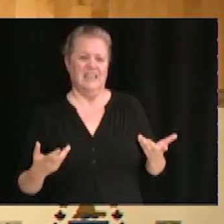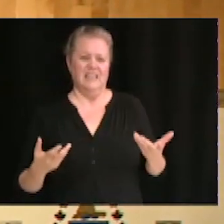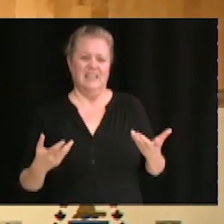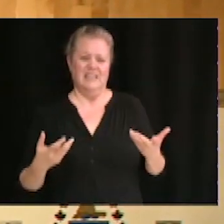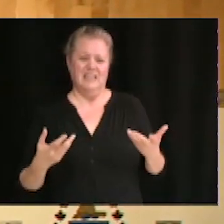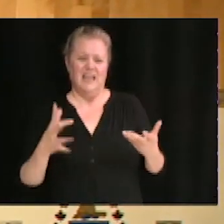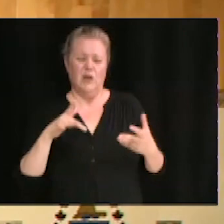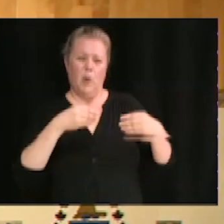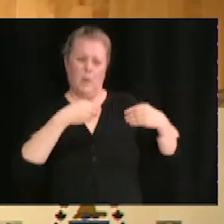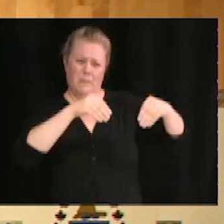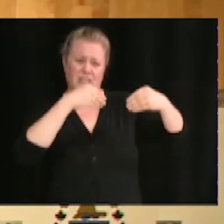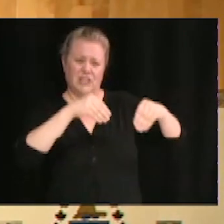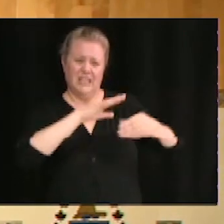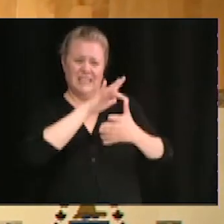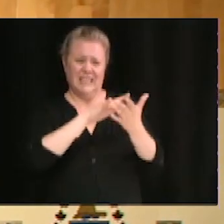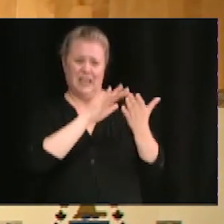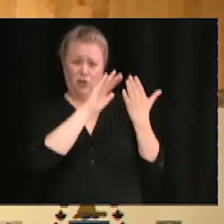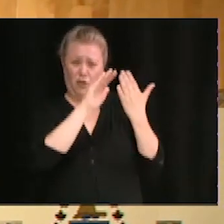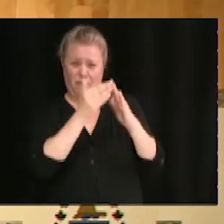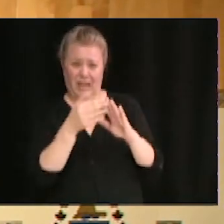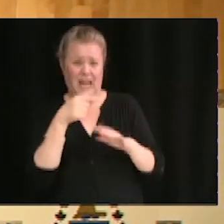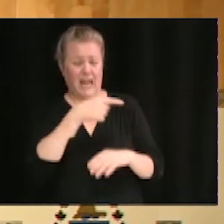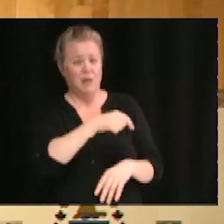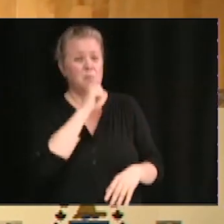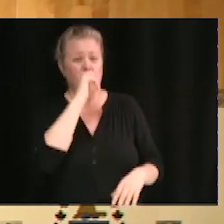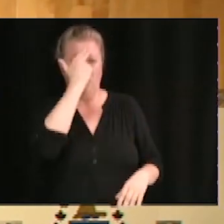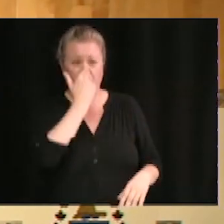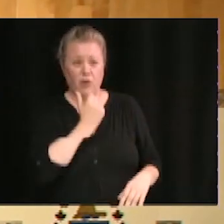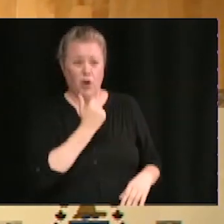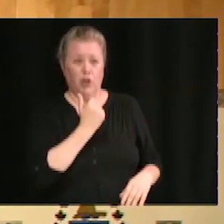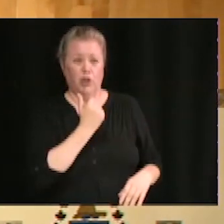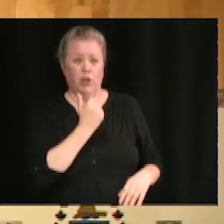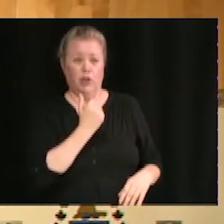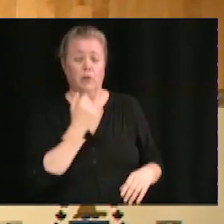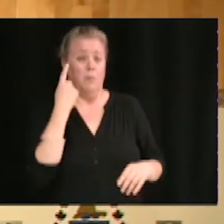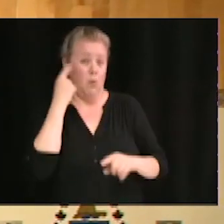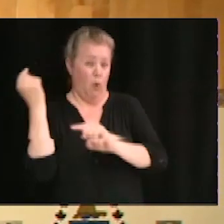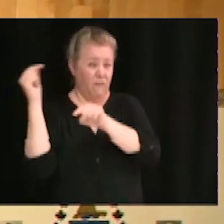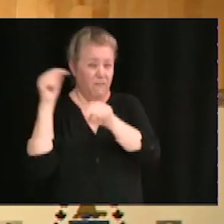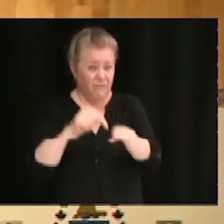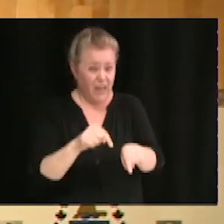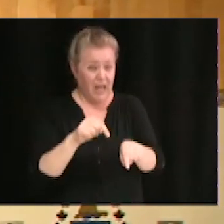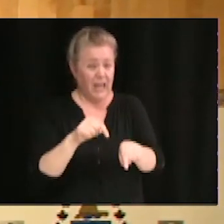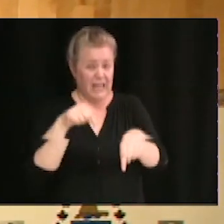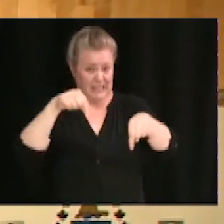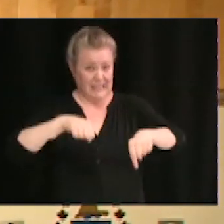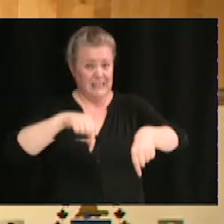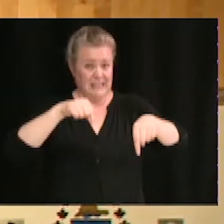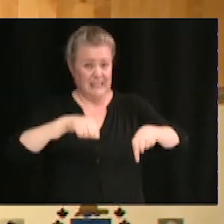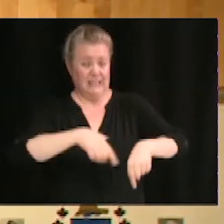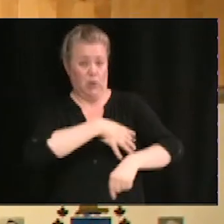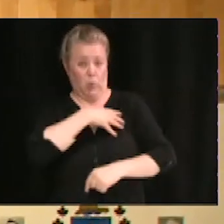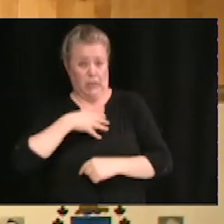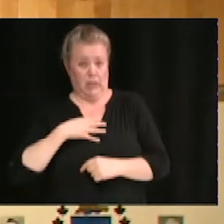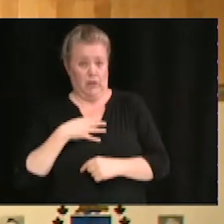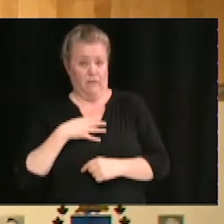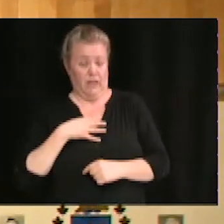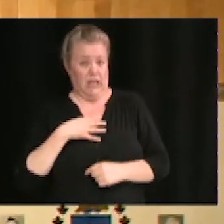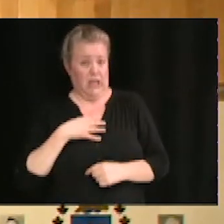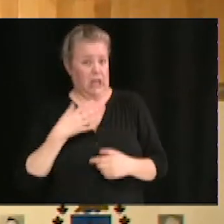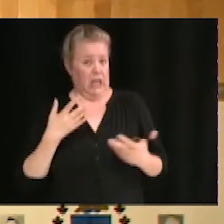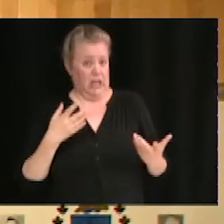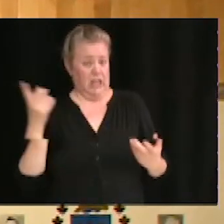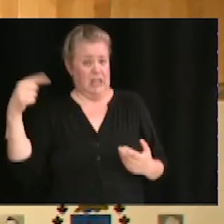ne trouvent pas drôle, il n'y a que pour venir ici à l'hôtel de ville ce soir. J'ai fait des détours, deux détours. Ça va finir quand? À chaque